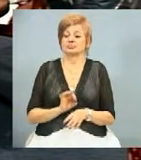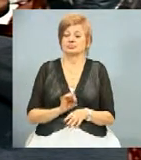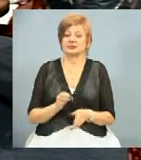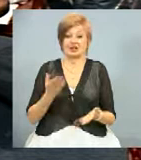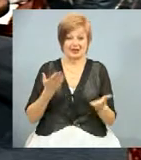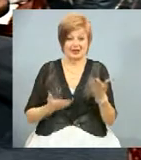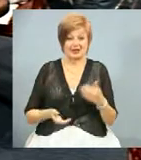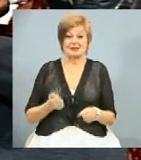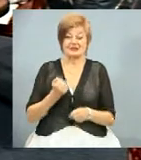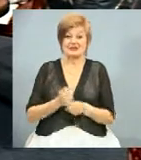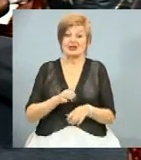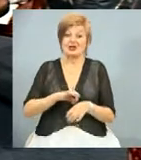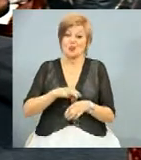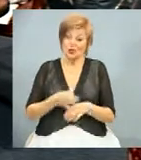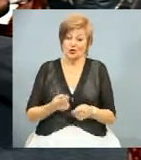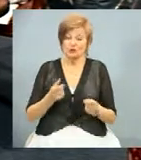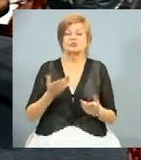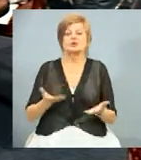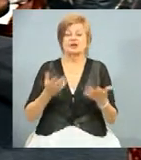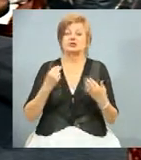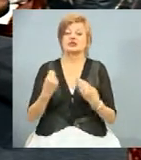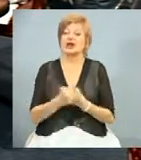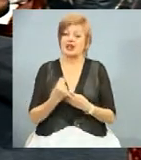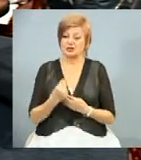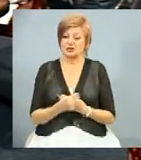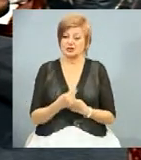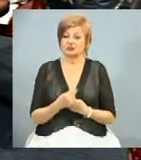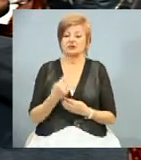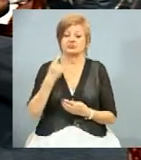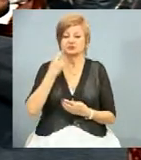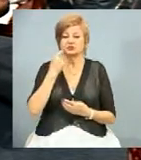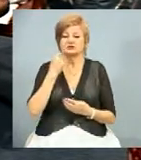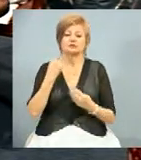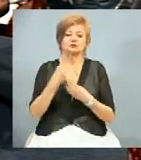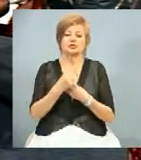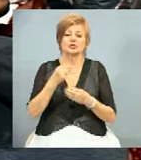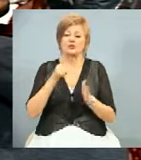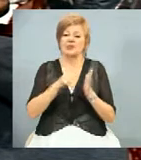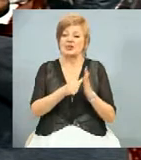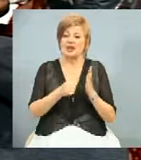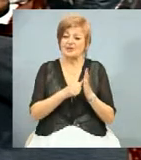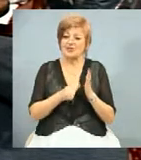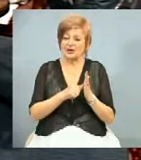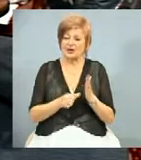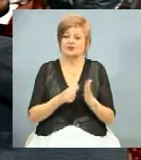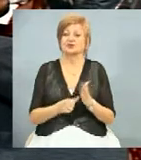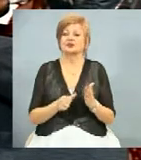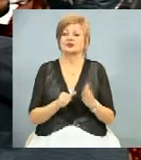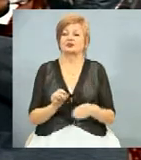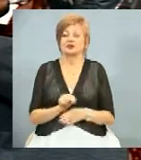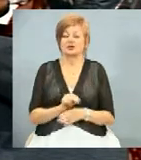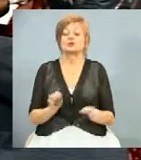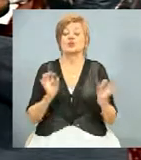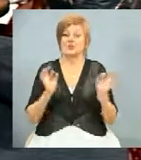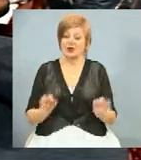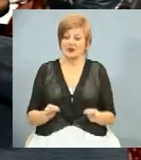він робить тобі боляче, то, звичайно, він тебе лікує. Наприклад, якщо в тебе карієс, то обов'язково треба зуба. Що робити? Лікувати. Абсолютно